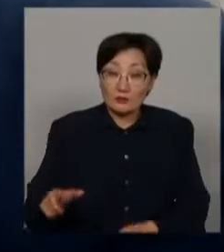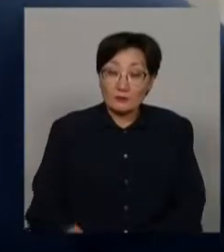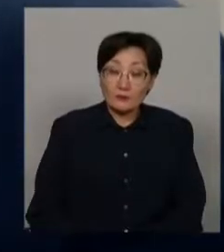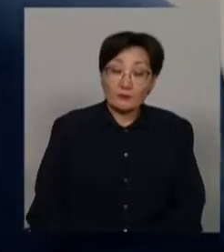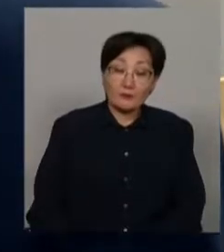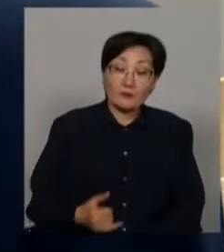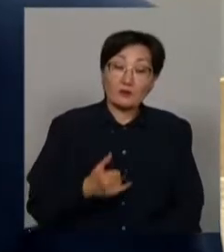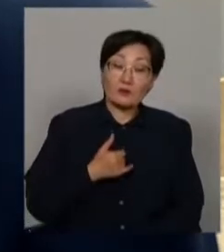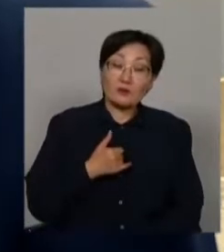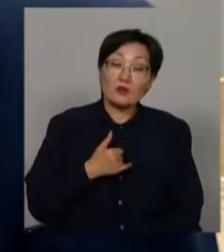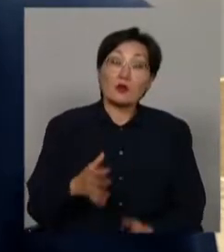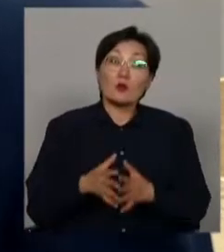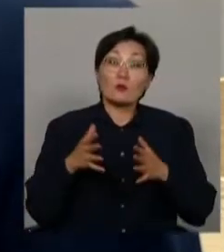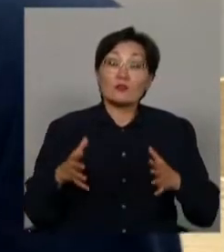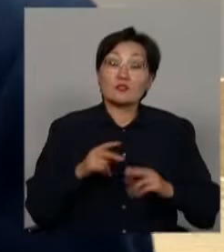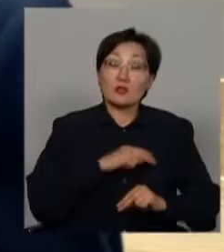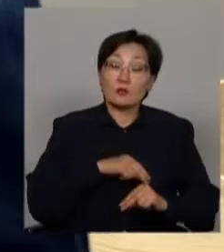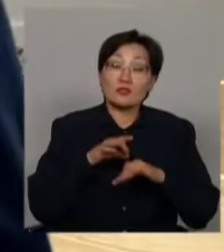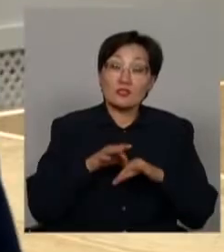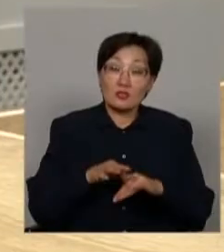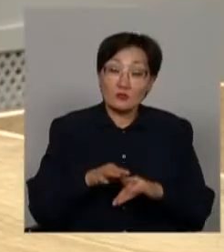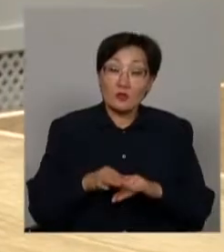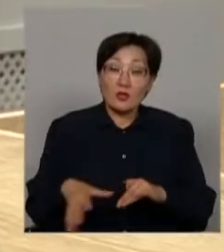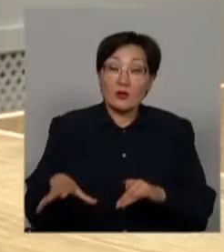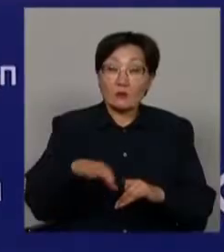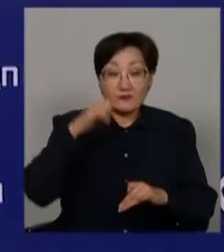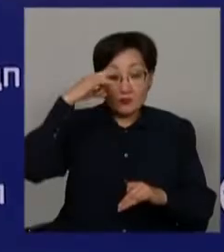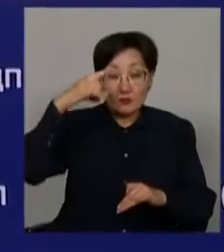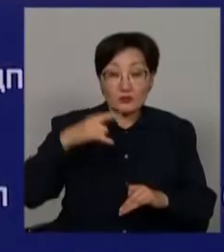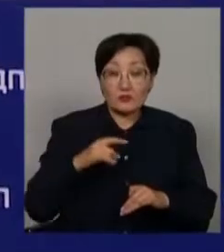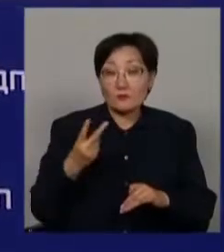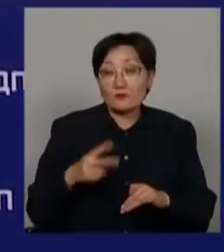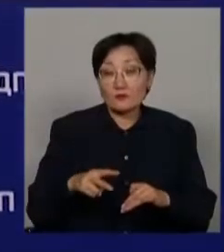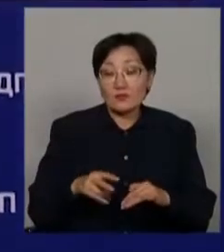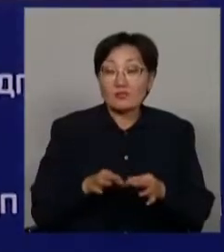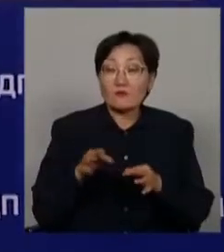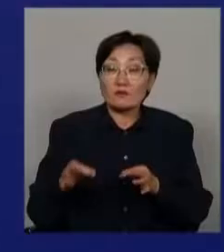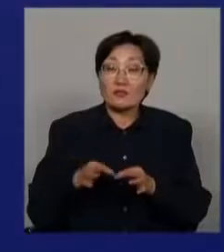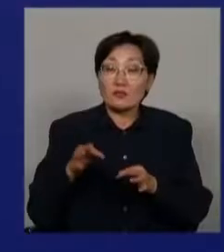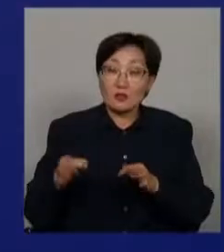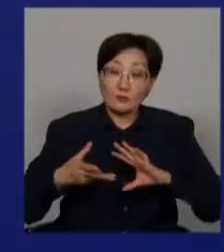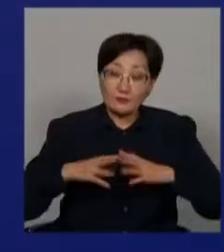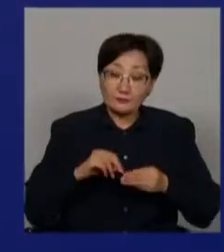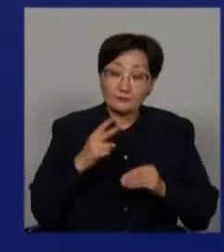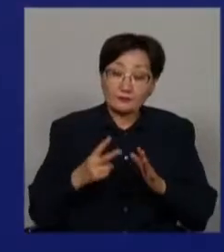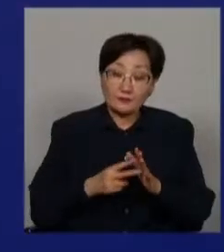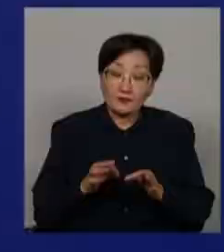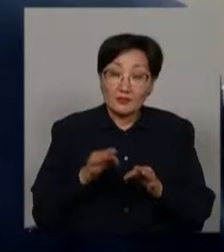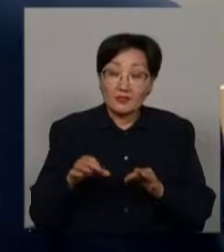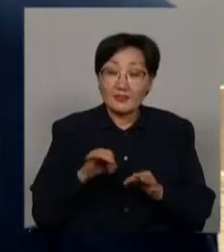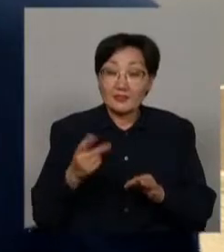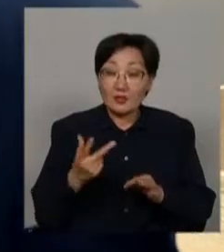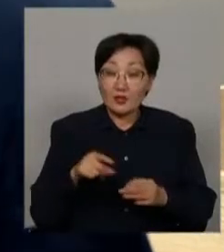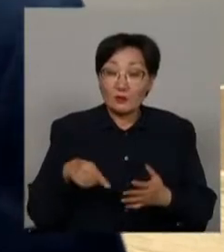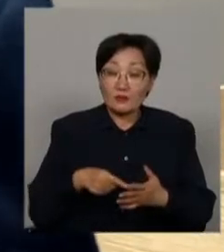нас огромная работа проведется. У нас по всему Казахстану 20 филиалов. В общем, 17 областей, 3 города.